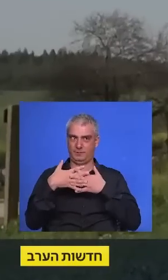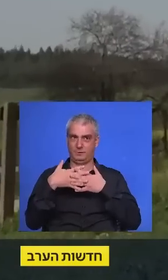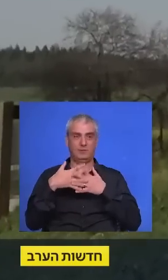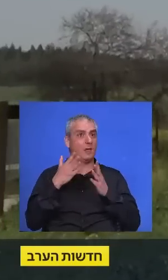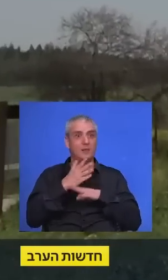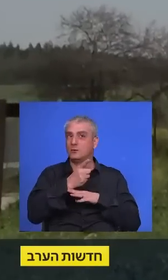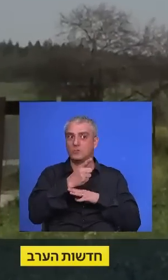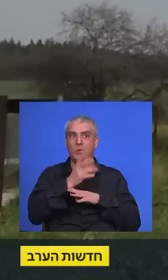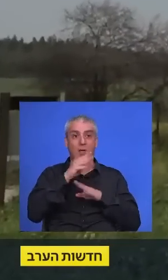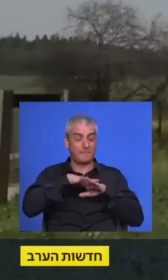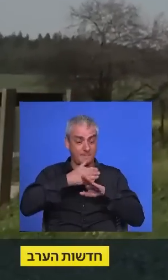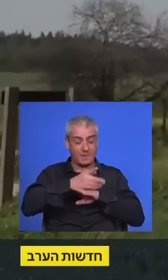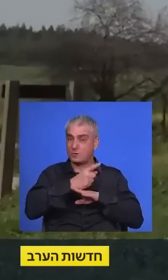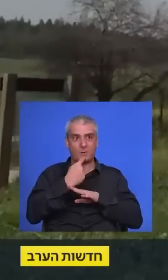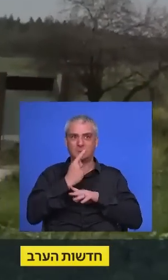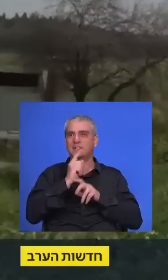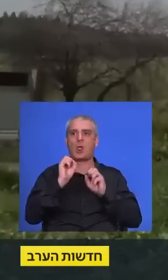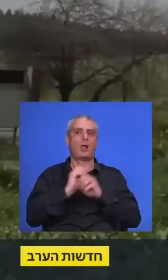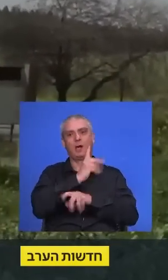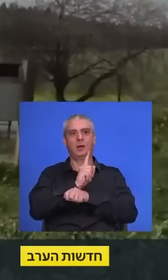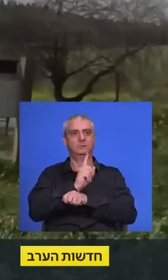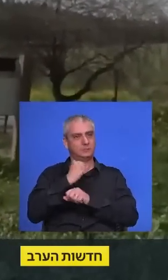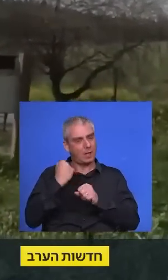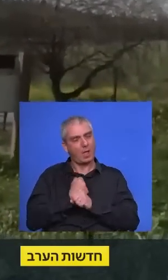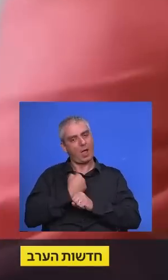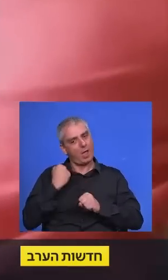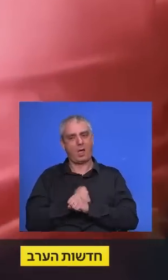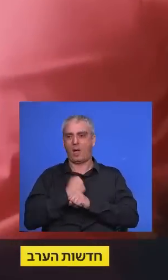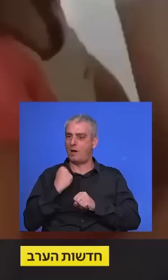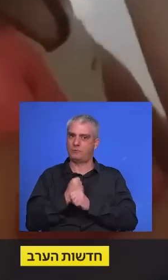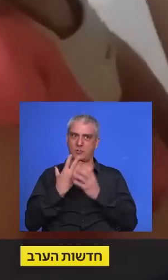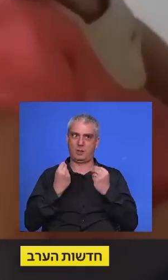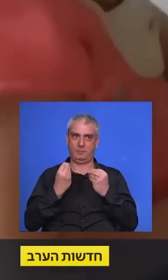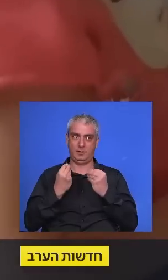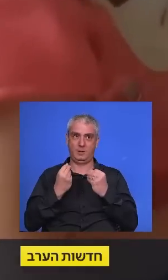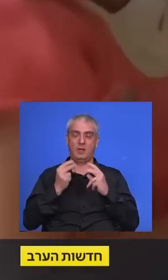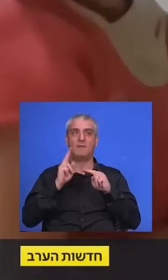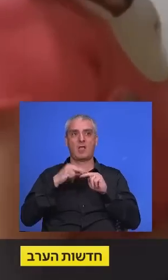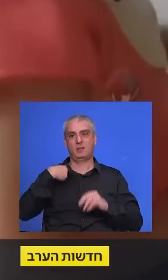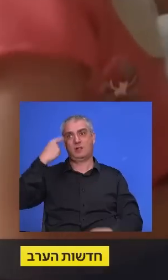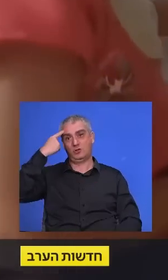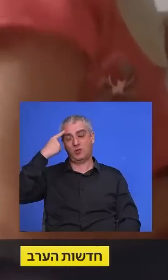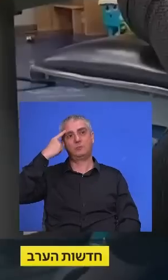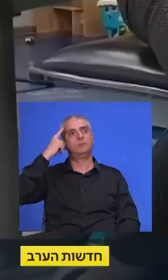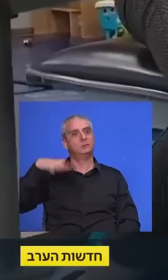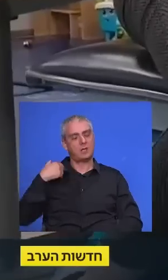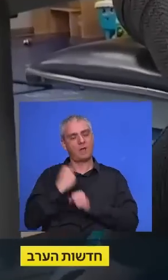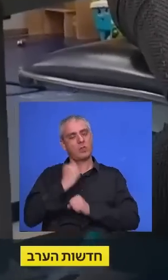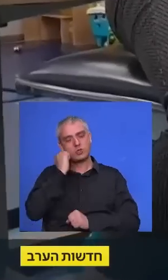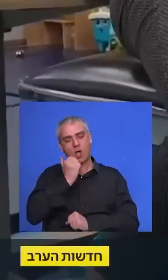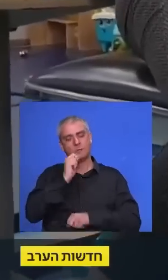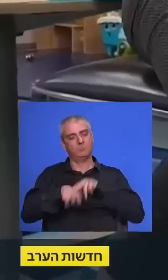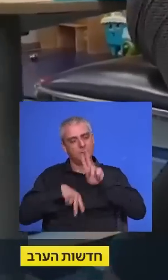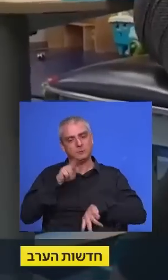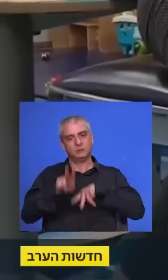גם המנתח הזה, אומר שזה לא קסם, צריך הרבה הרבה עבודה. ואז ידענו שתהיה עבודה יומיומית של טיפולים.